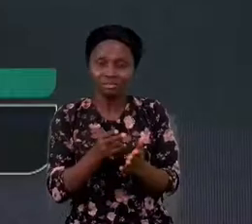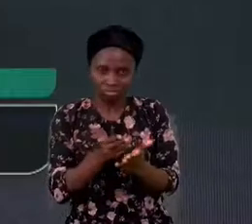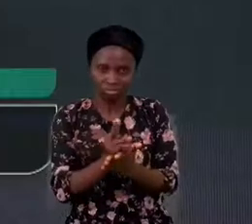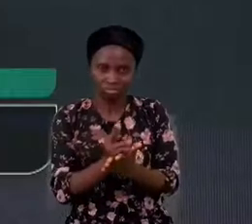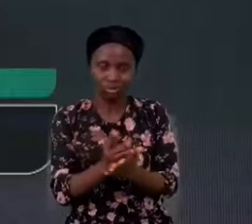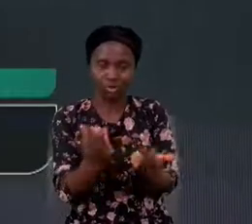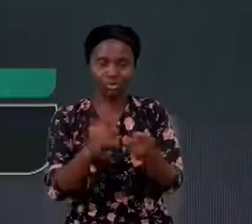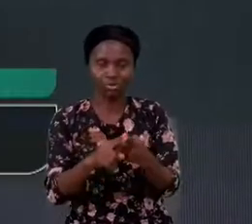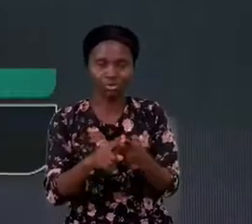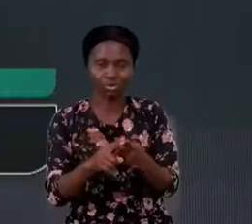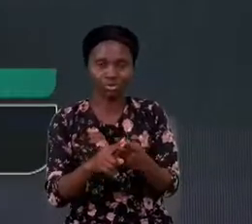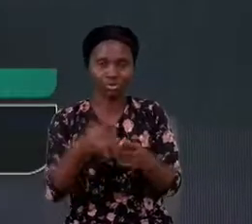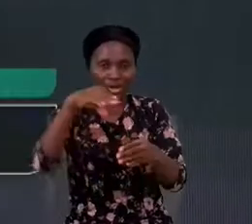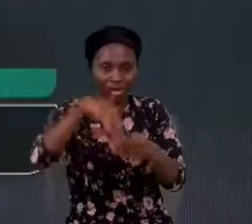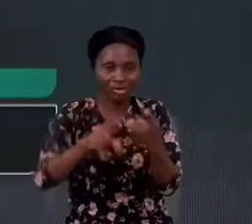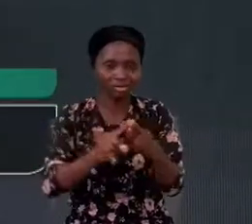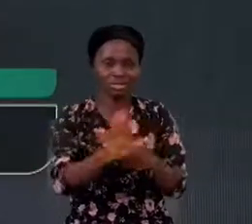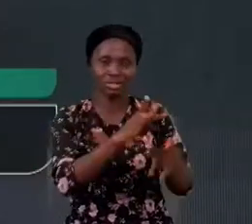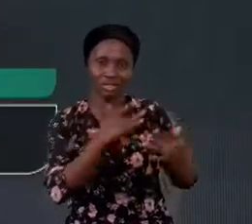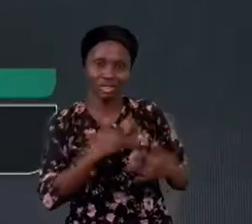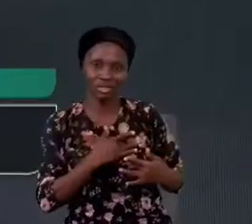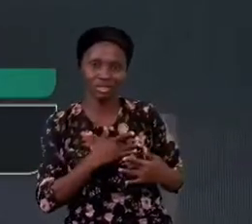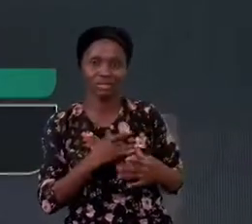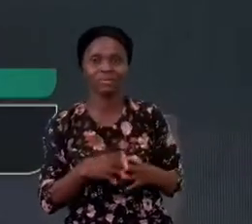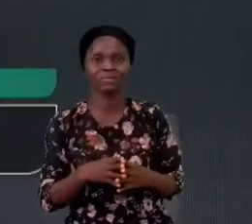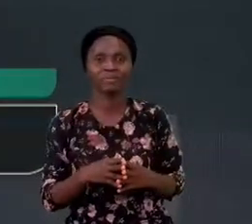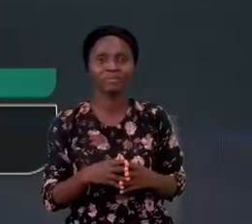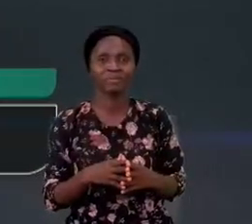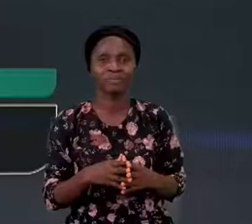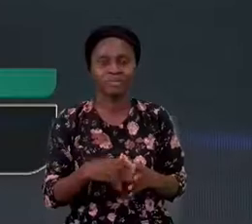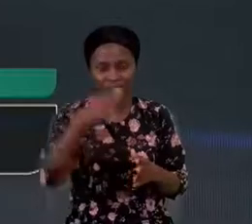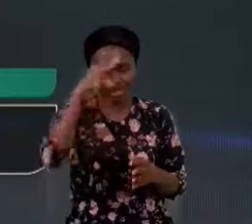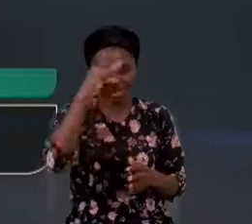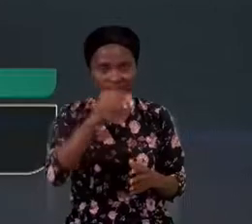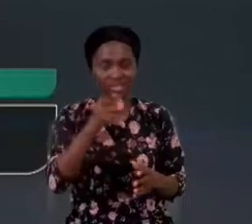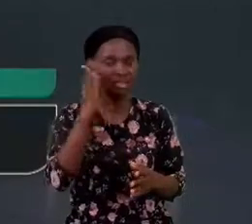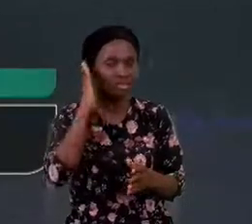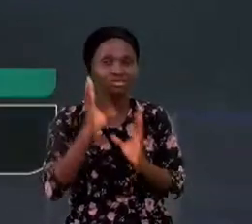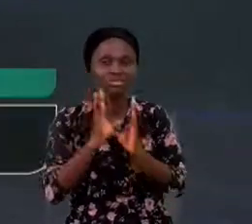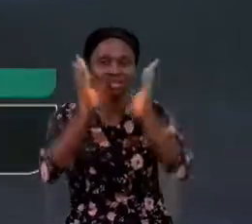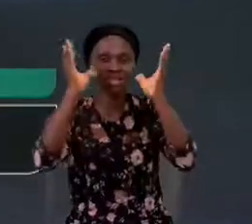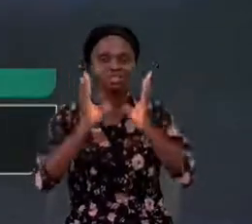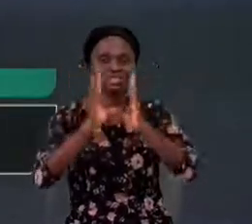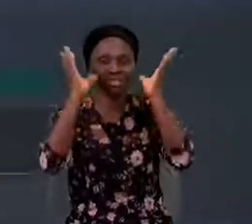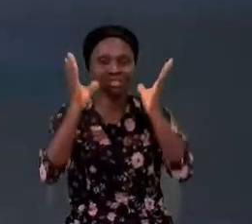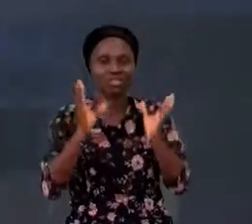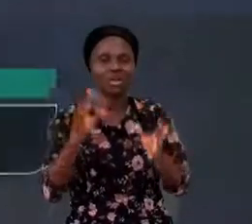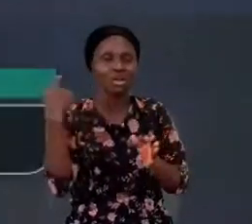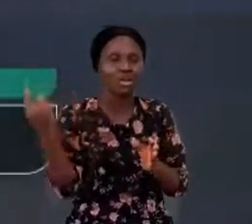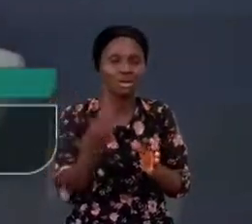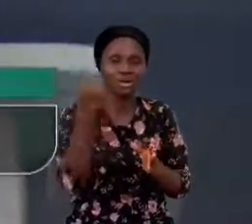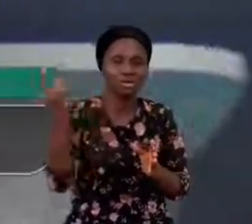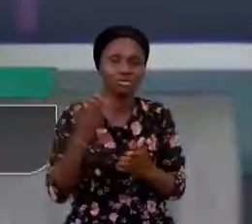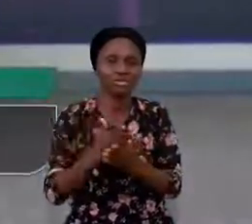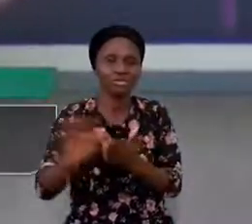l'habitude de crier, crier, crier. Cela n'aidera pas en tant qu'ami Z. Est-ce qu'il est